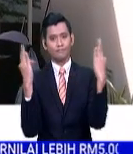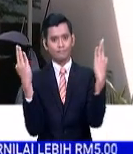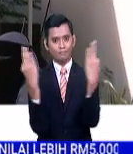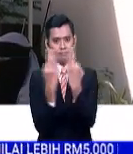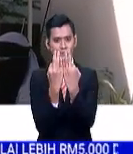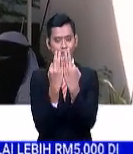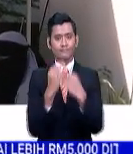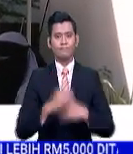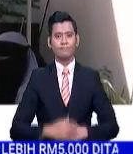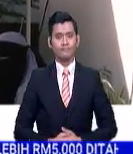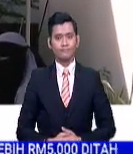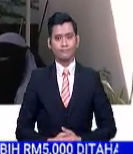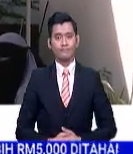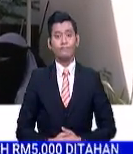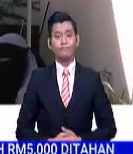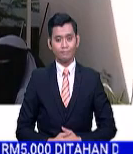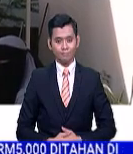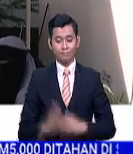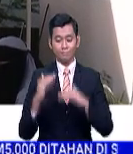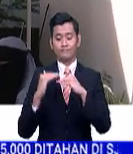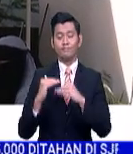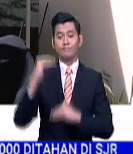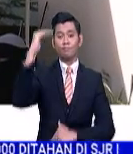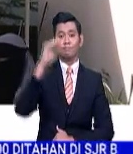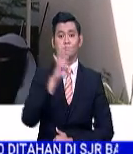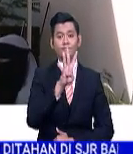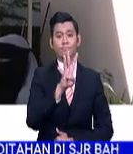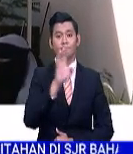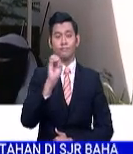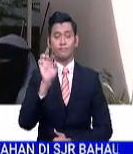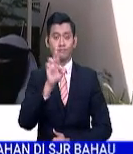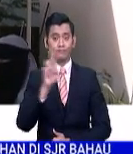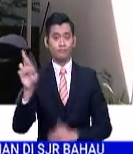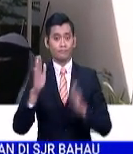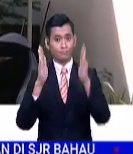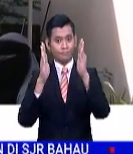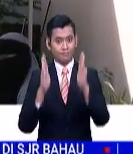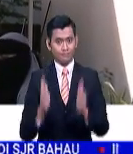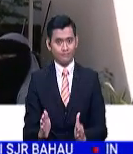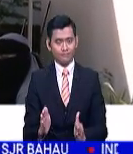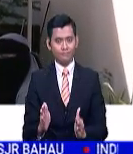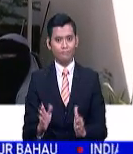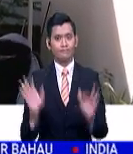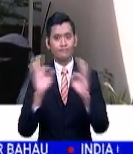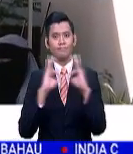Merangkumi lebih kurang 4,000 lebih orang, isi keluarga. Jadi kita